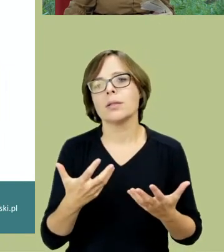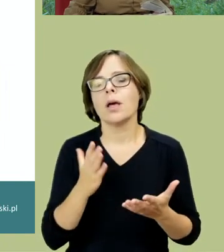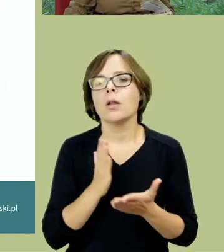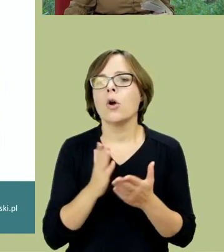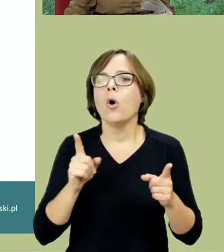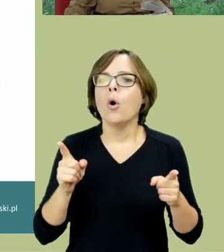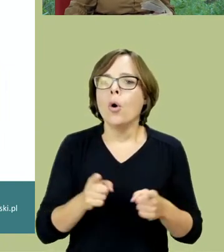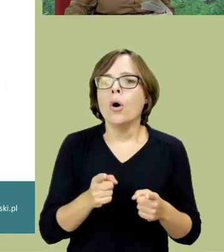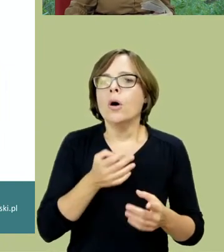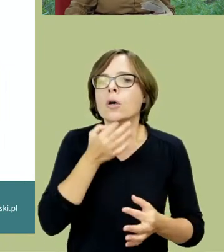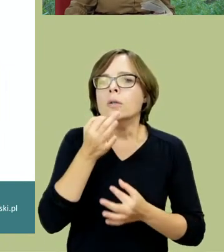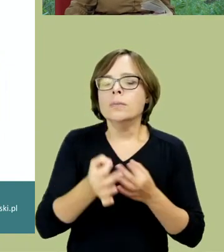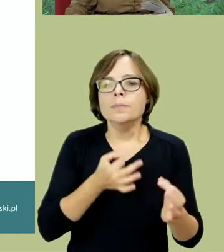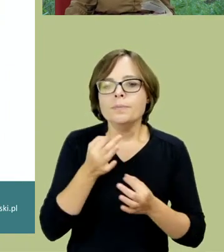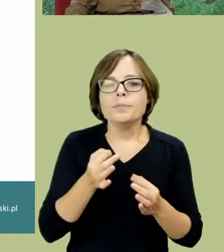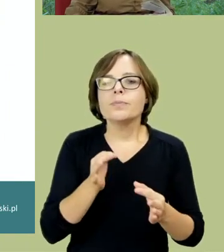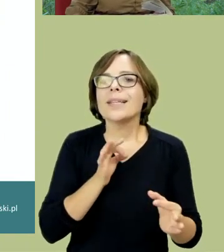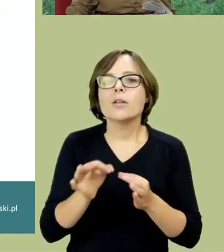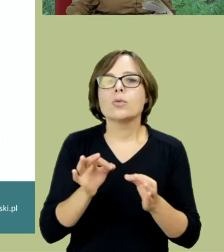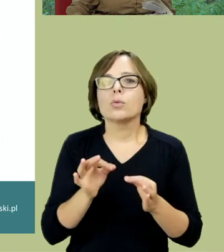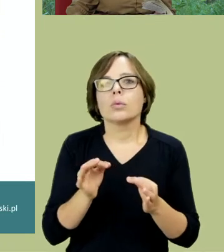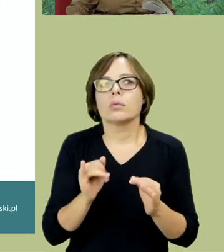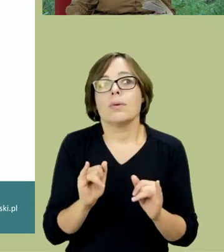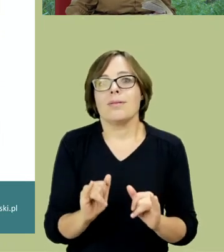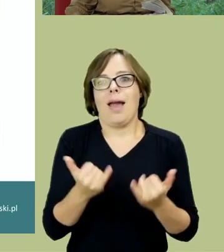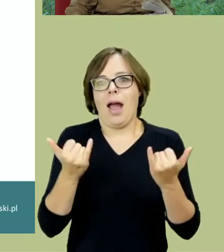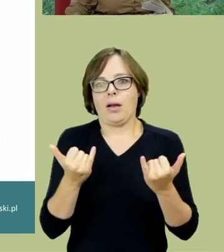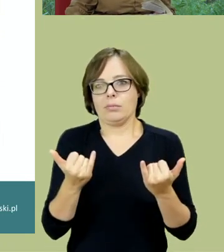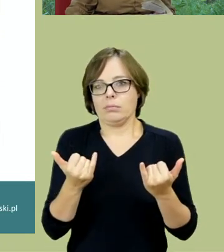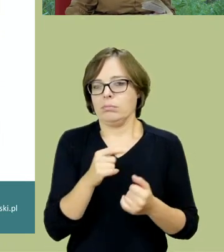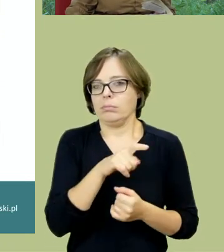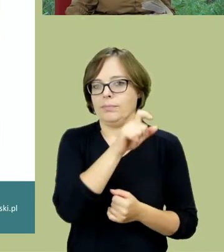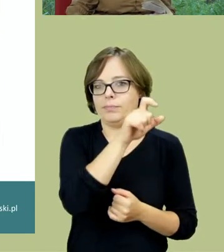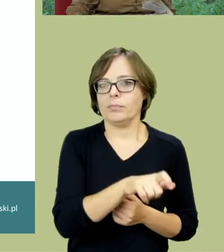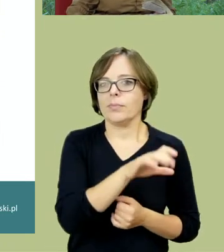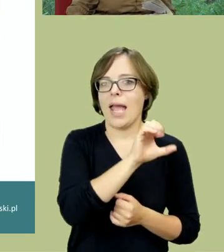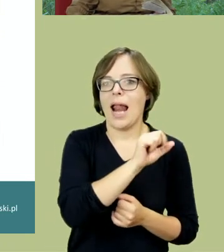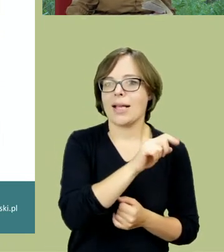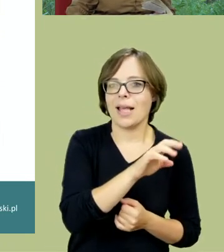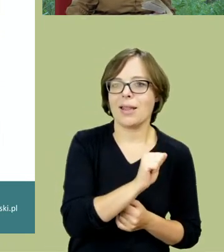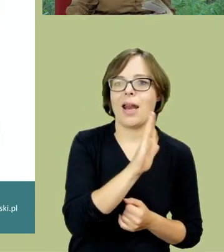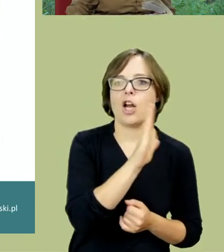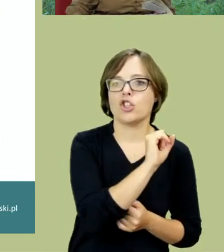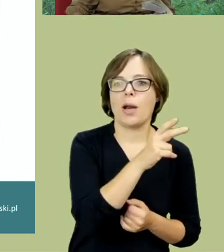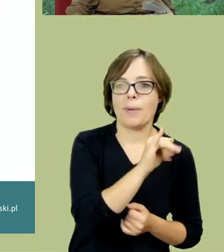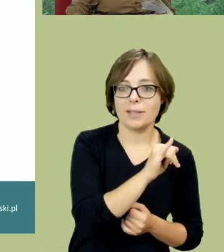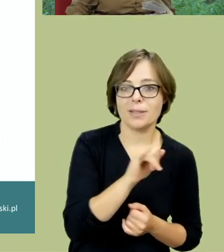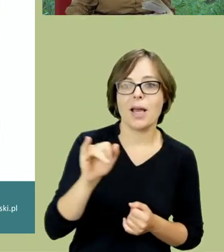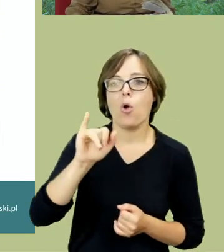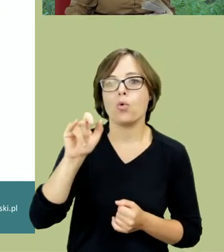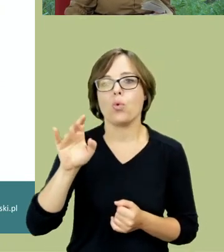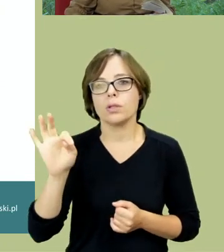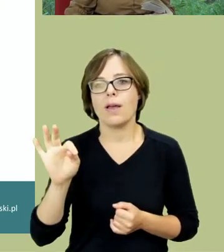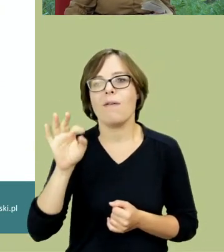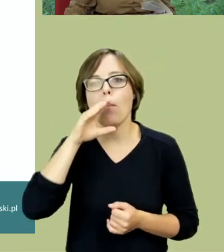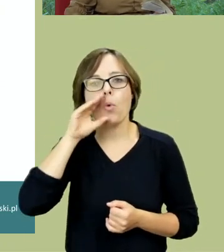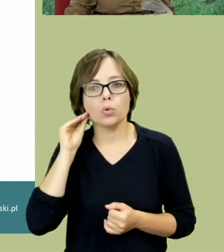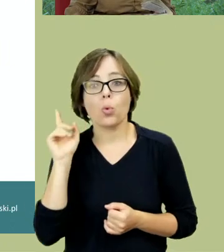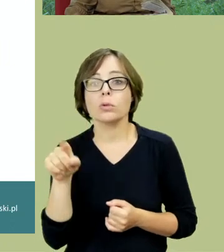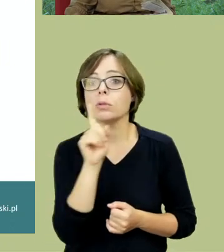opowiedzieć historię, jak do tego doszło, że Aleksandra Szczerbińska i Józef Piłsudski w ogóle się